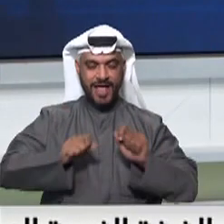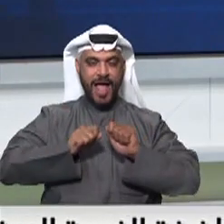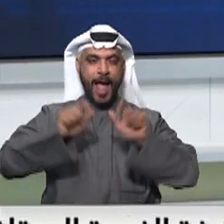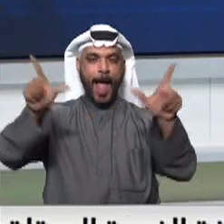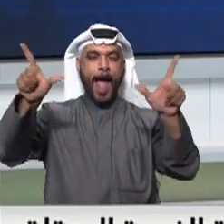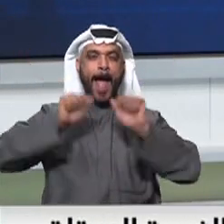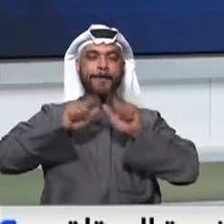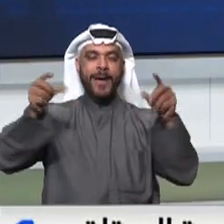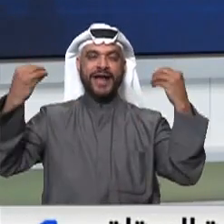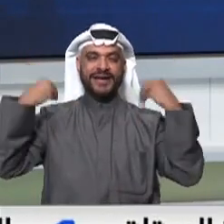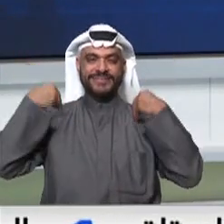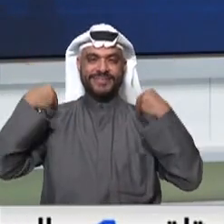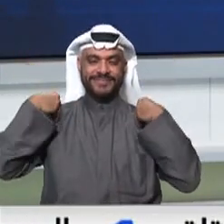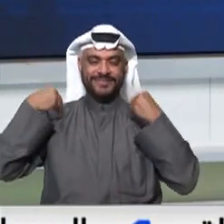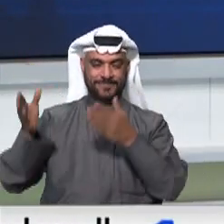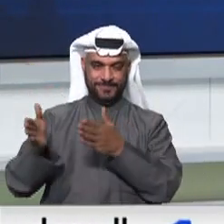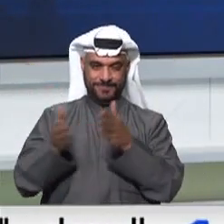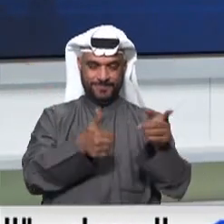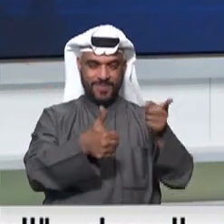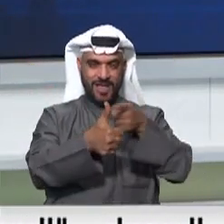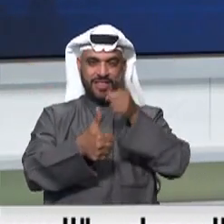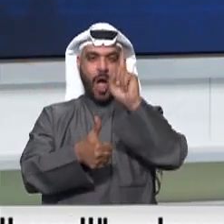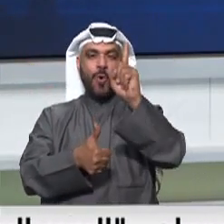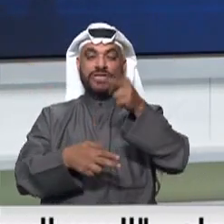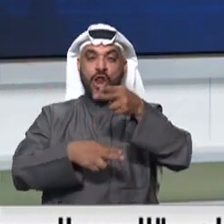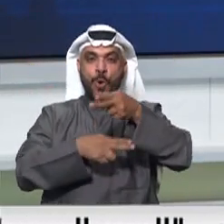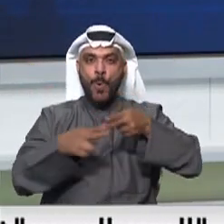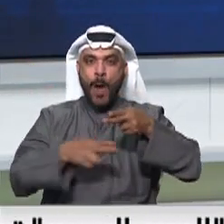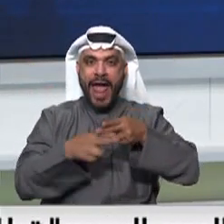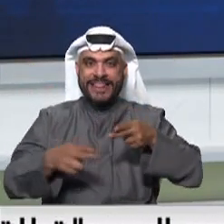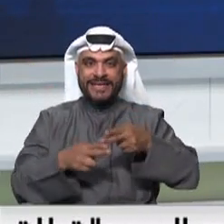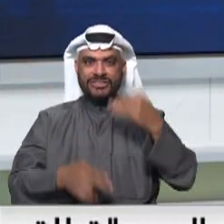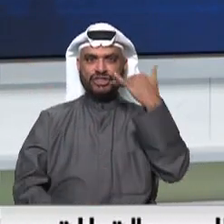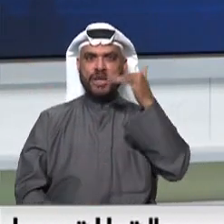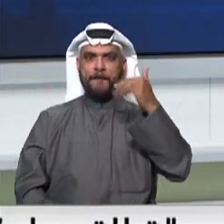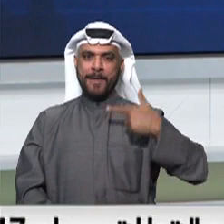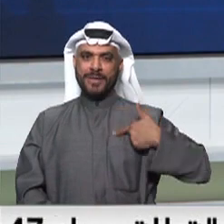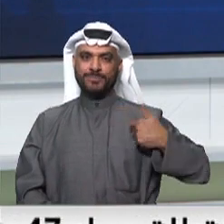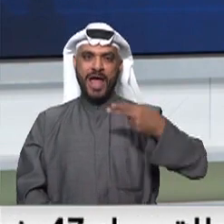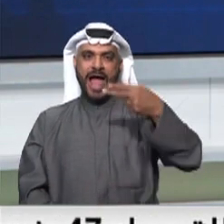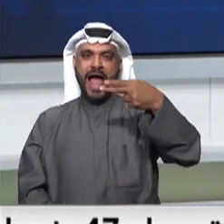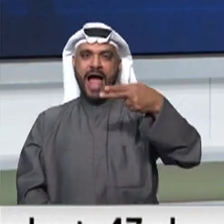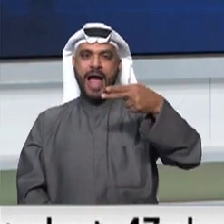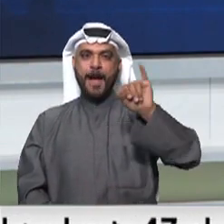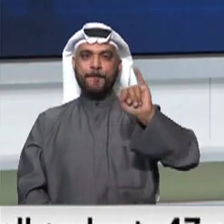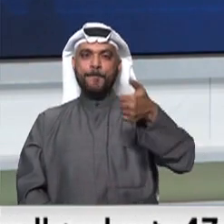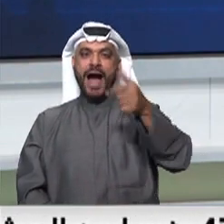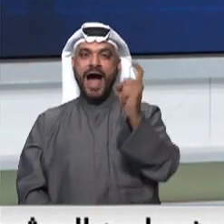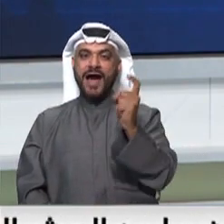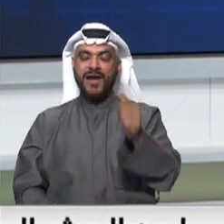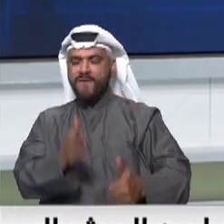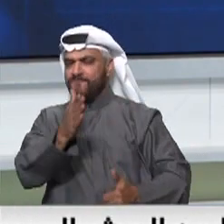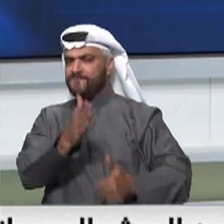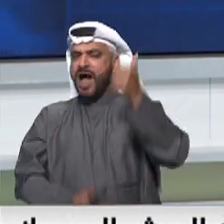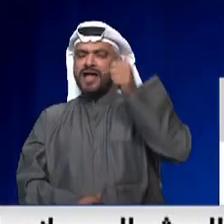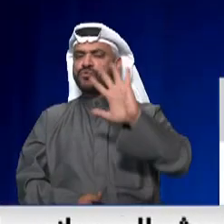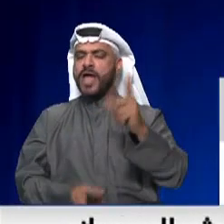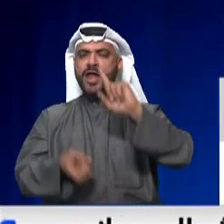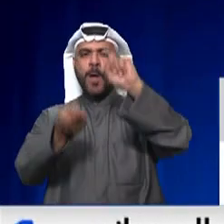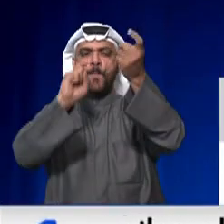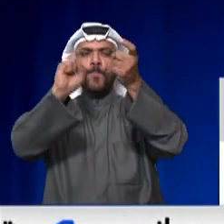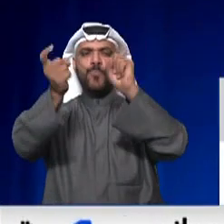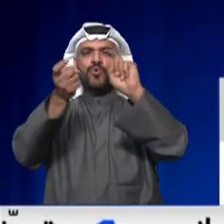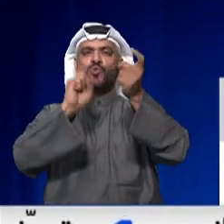حقق لاعب منتخبنا الوطني عمار التميمي لقب بطوله قطر الدوليه للاسكواش بعد فوزه في النهائي على القطري وليد زمان